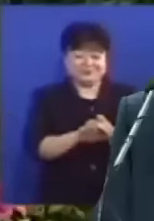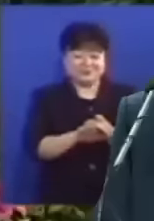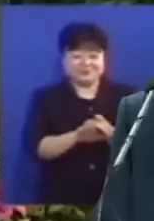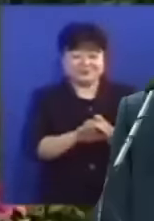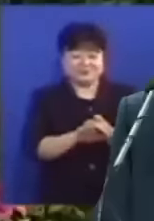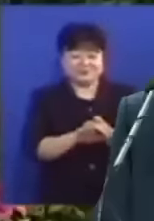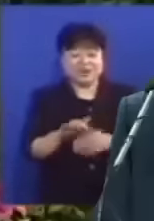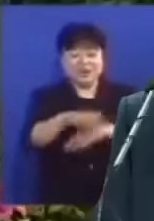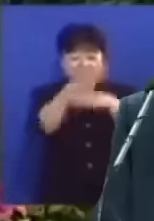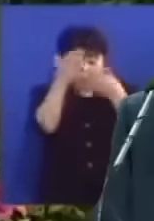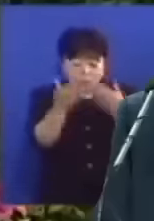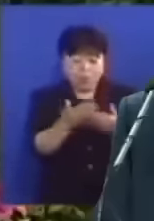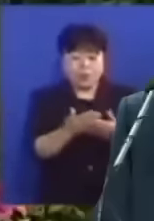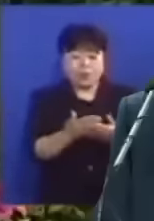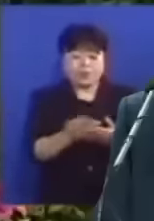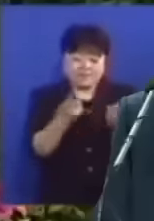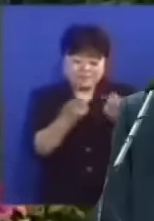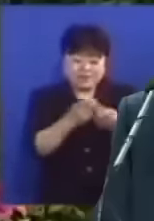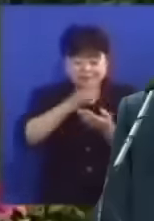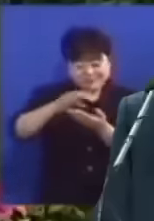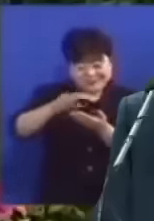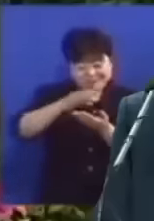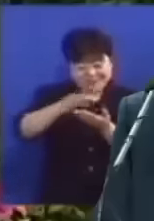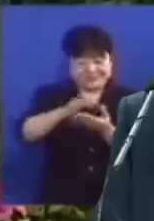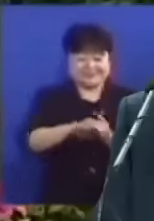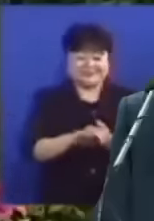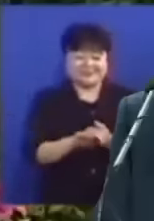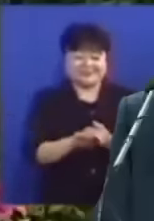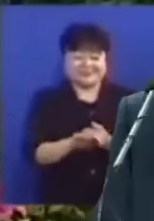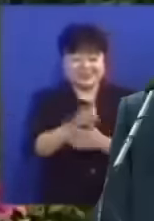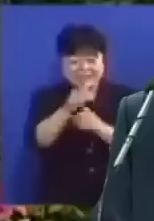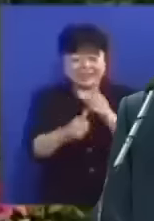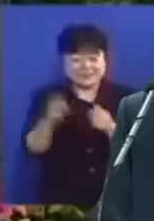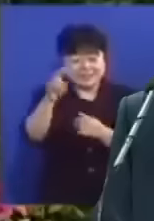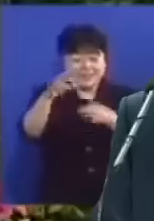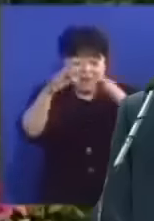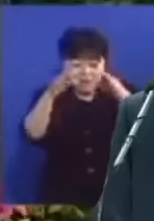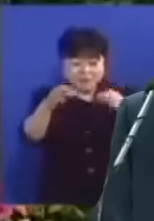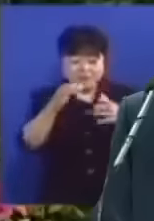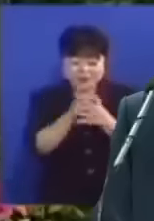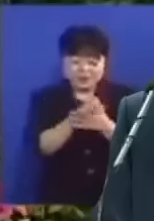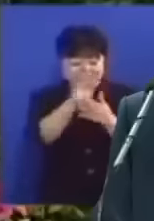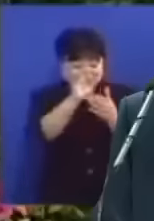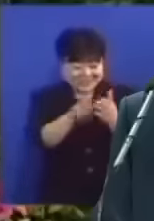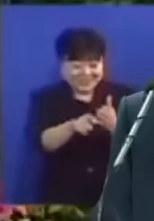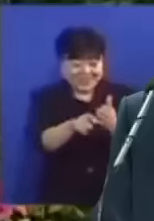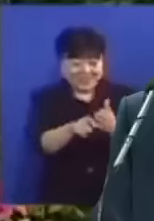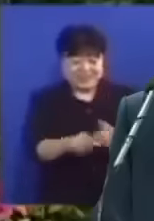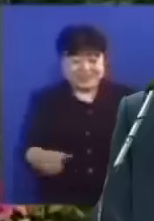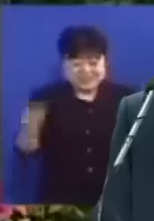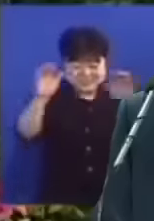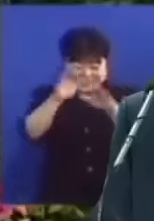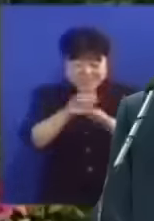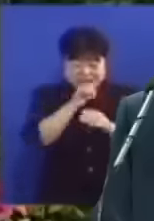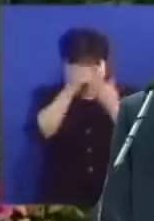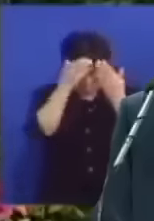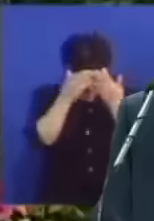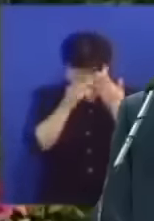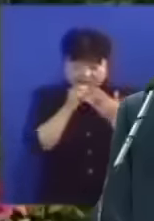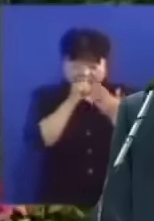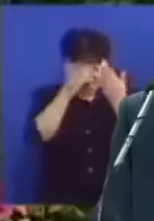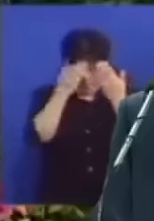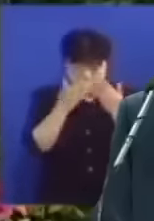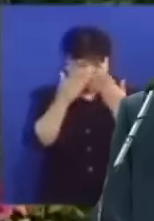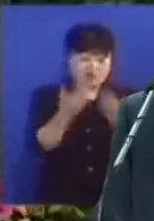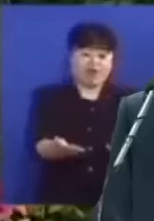것입니다. 모든 수단과 방법을 다해서 하나님을 찬미하고 기도할 때 흑암의 감옥문이 열리고 우리